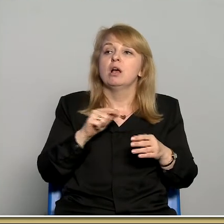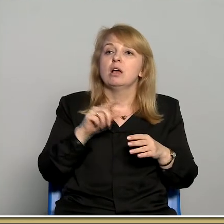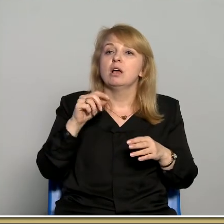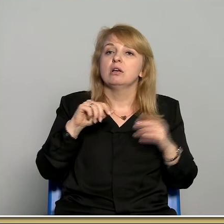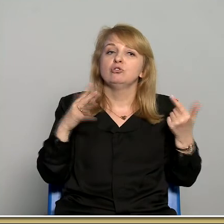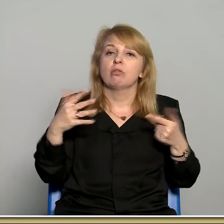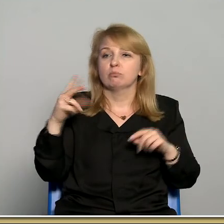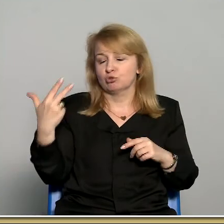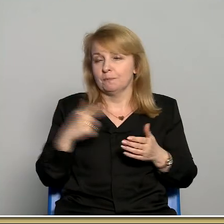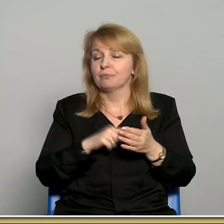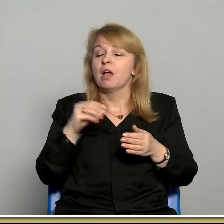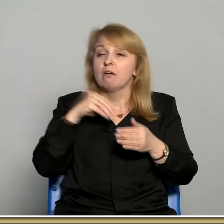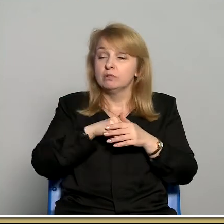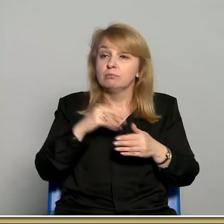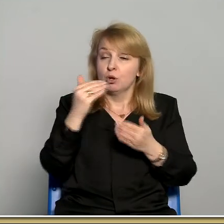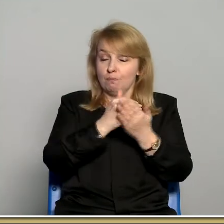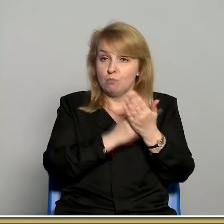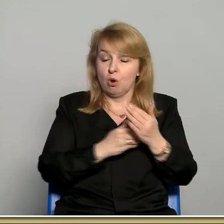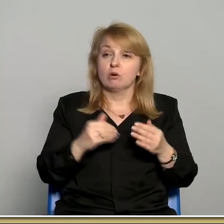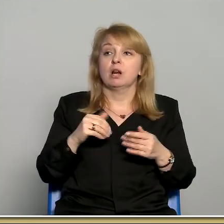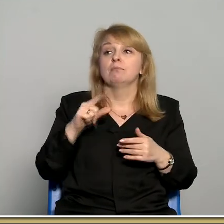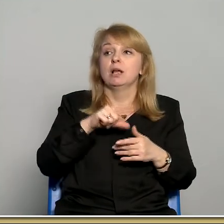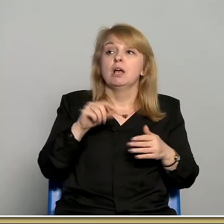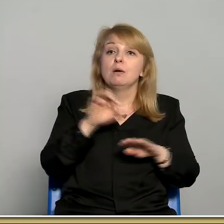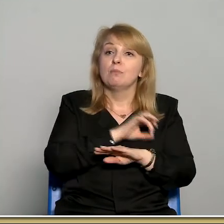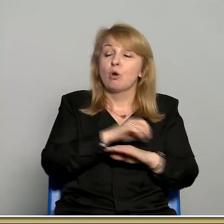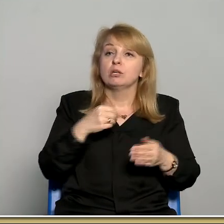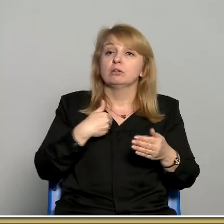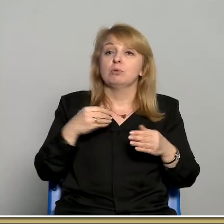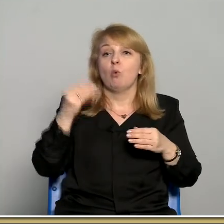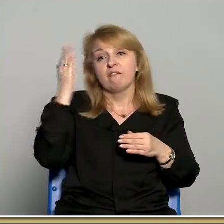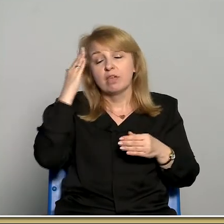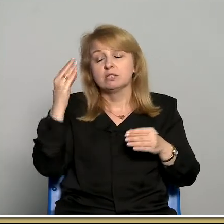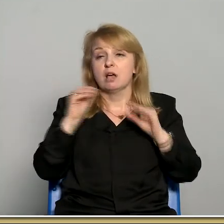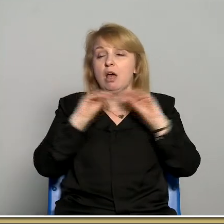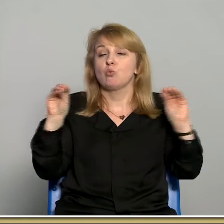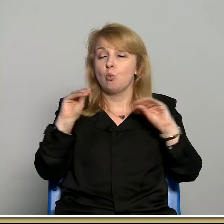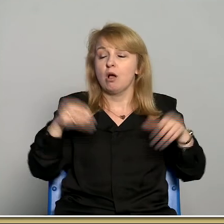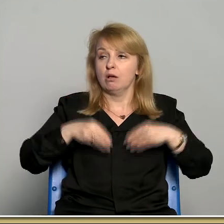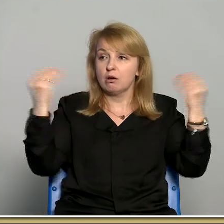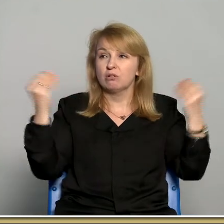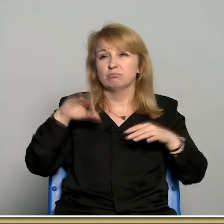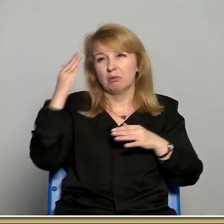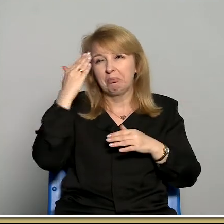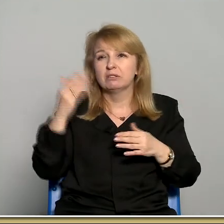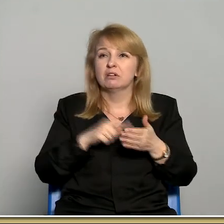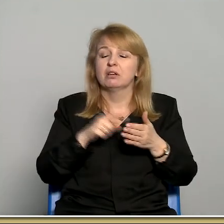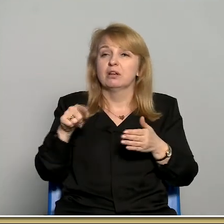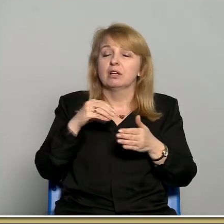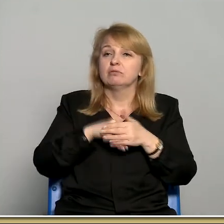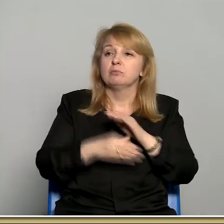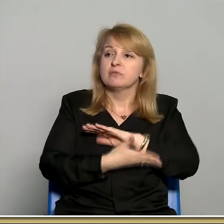W sumie w ramach programu operacyjnego Wiedza, Edukacja, Rozwój sądzimy, że wsparcie